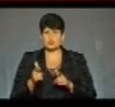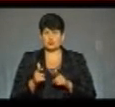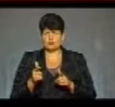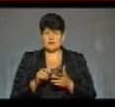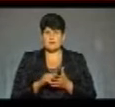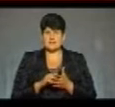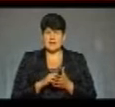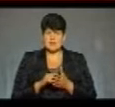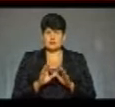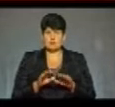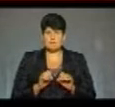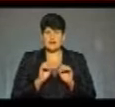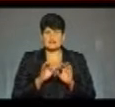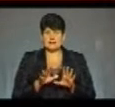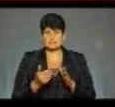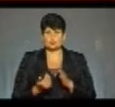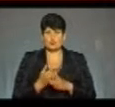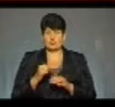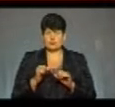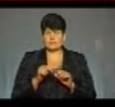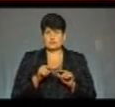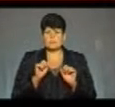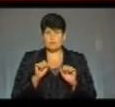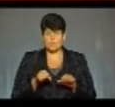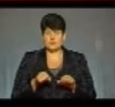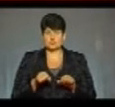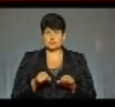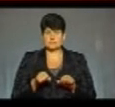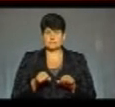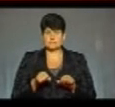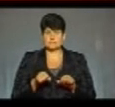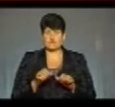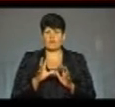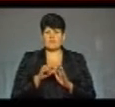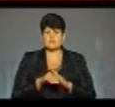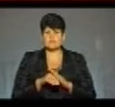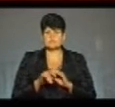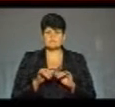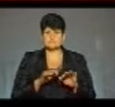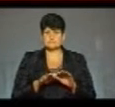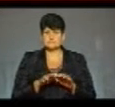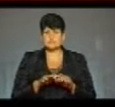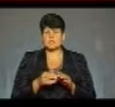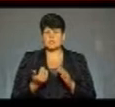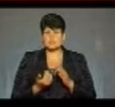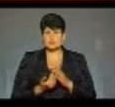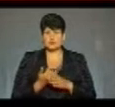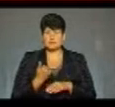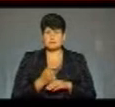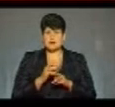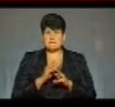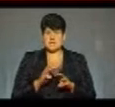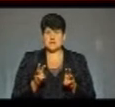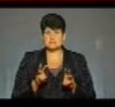такі матеріали, щоб передати вже новому уряду, тобто вони зможуть, скажімо так, війти в курс справ. Ну, я думаю, що новий